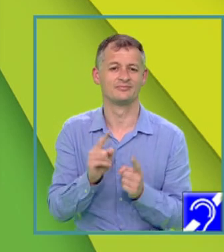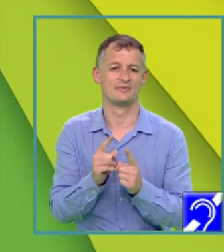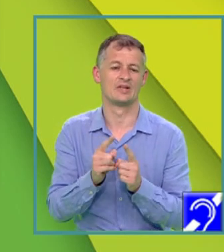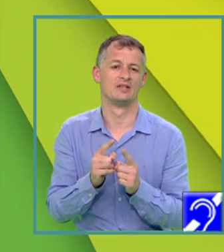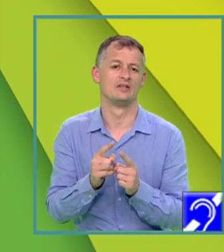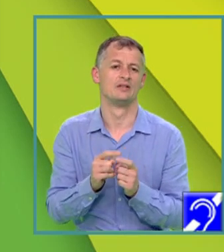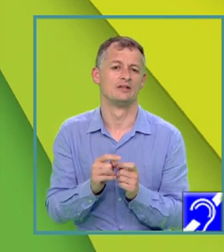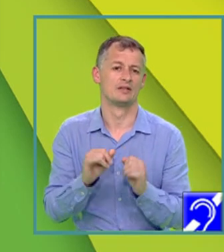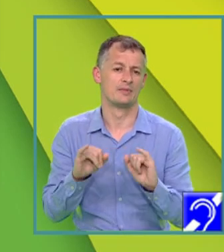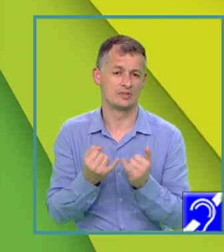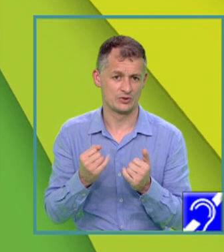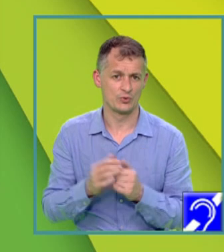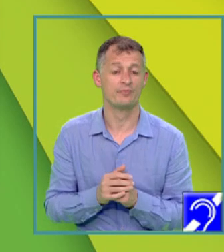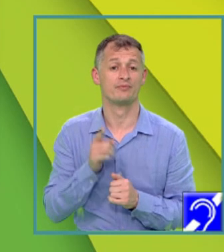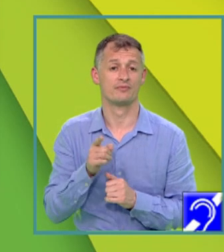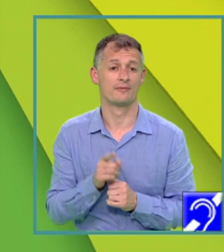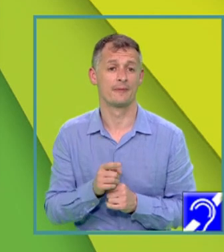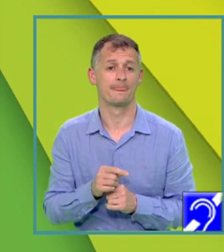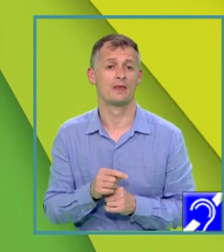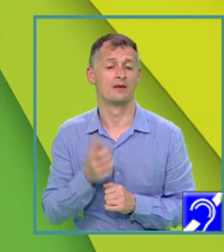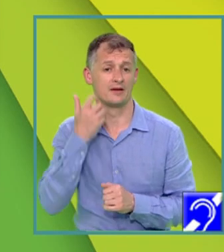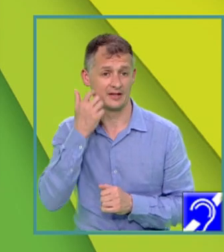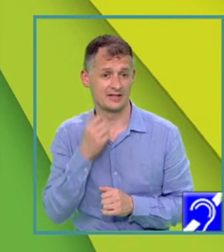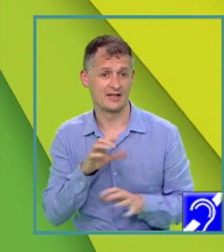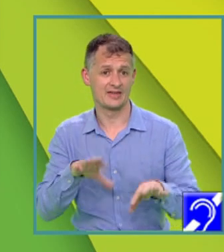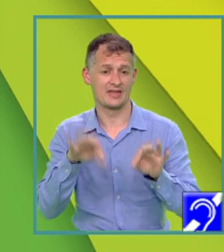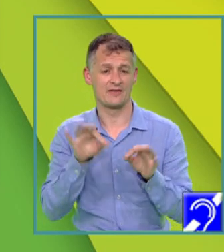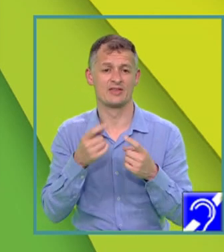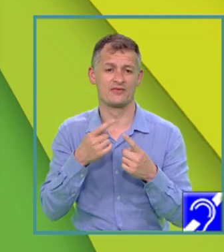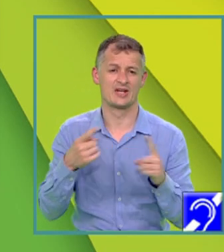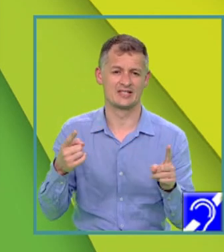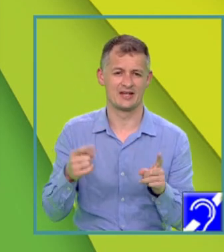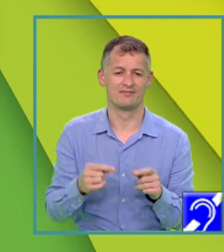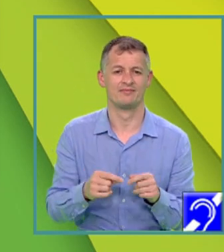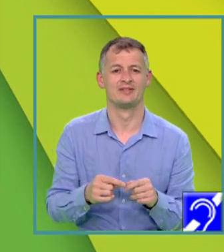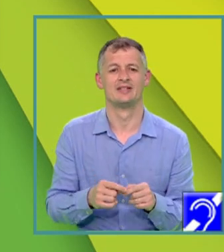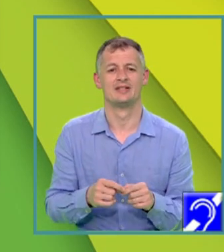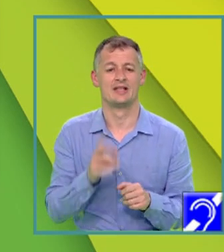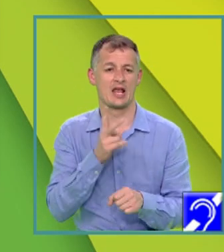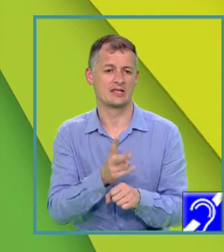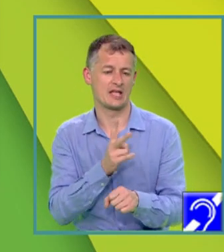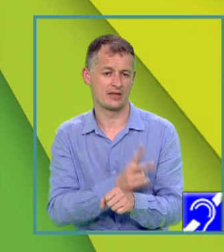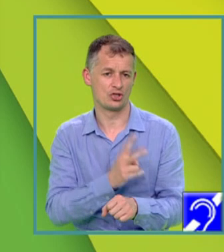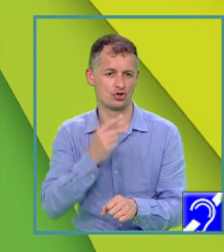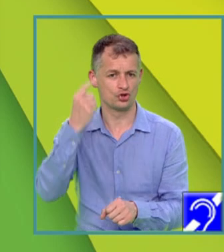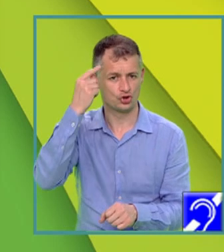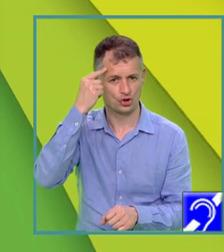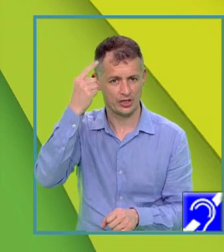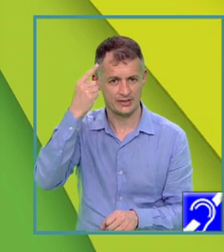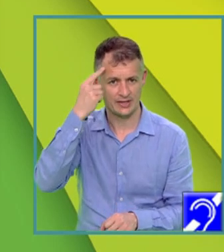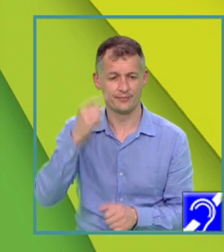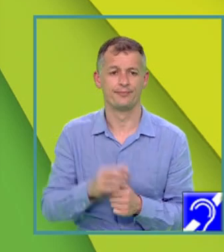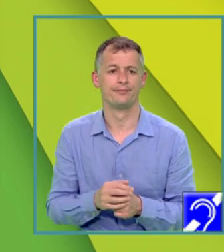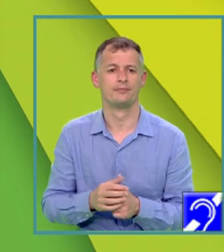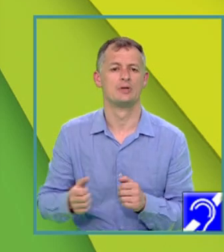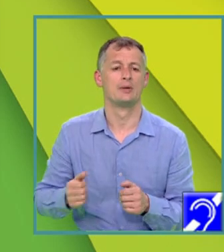și anume secularizarea obiectivă, când identificăm diferențierea de la stat știință, și anume ne ducem pe